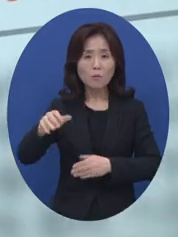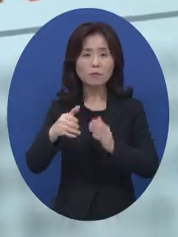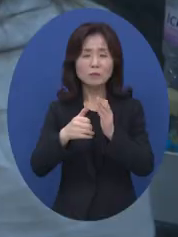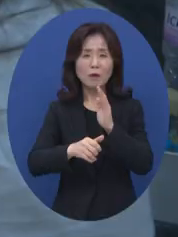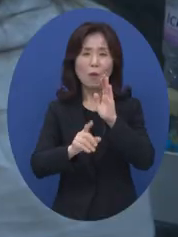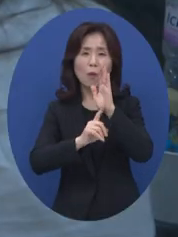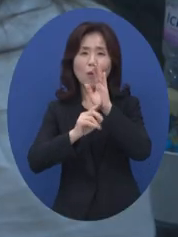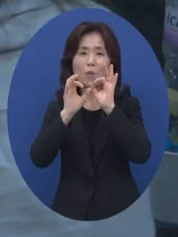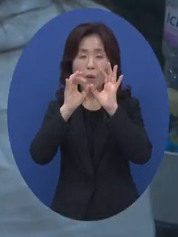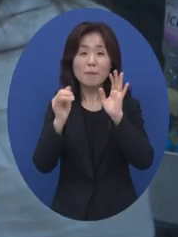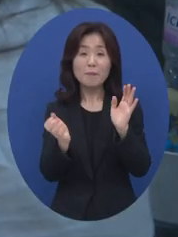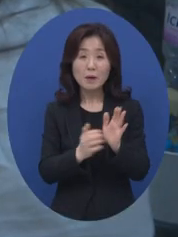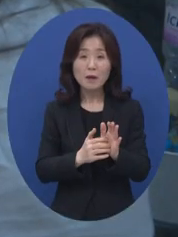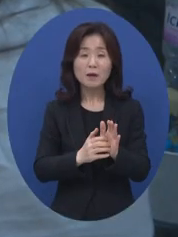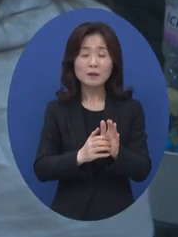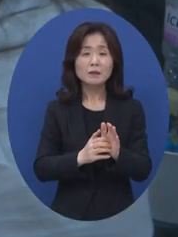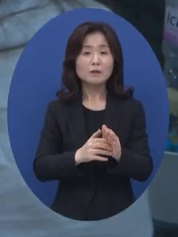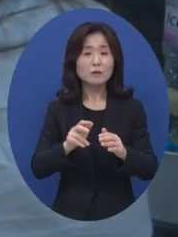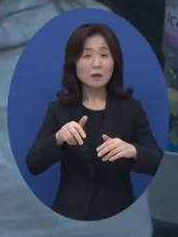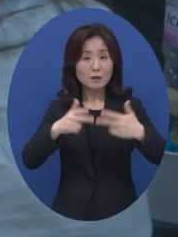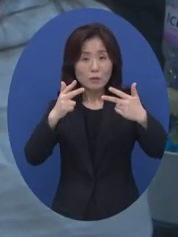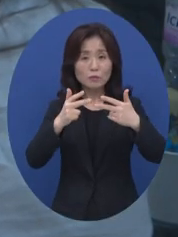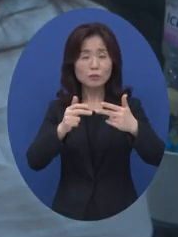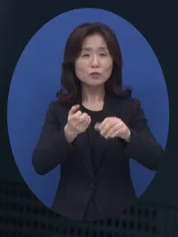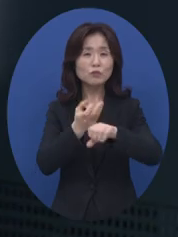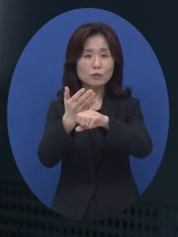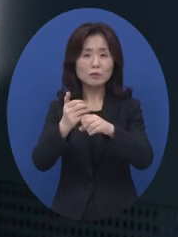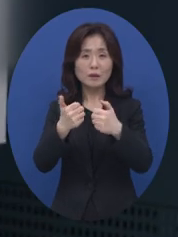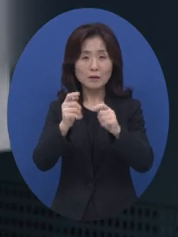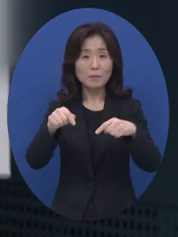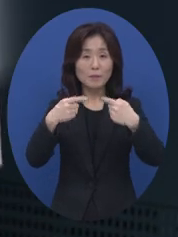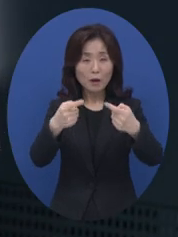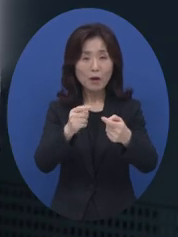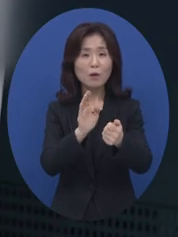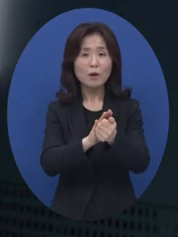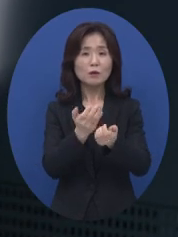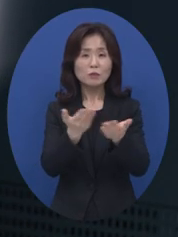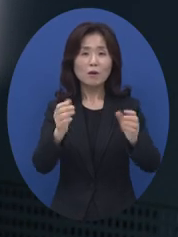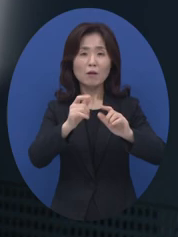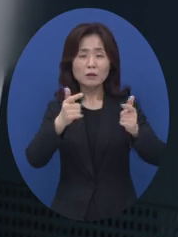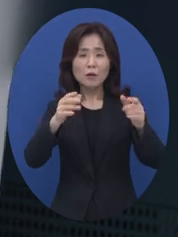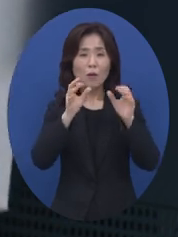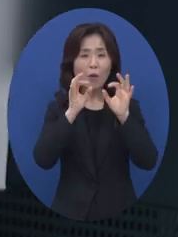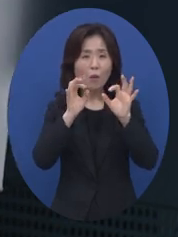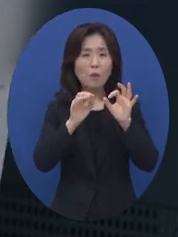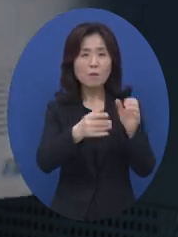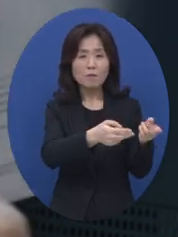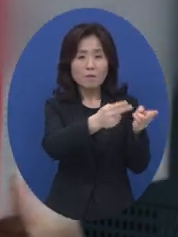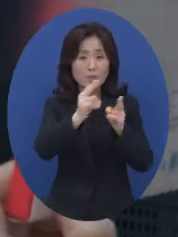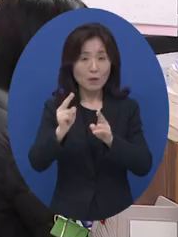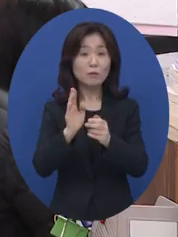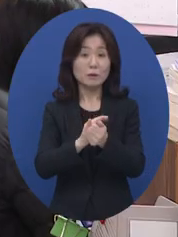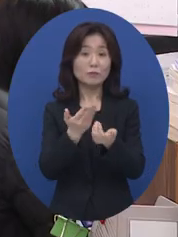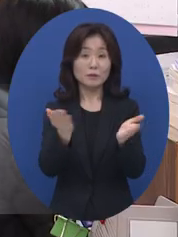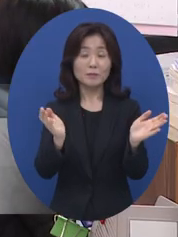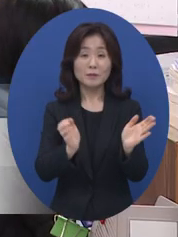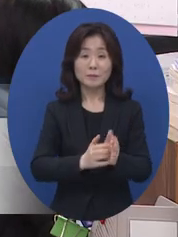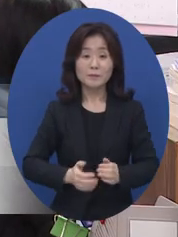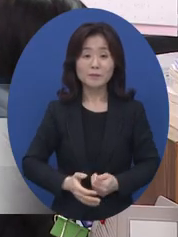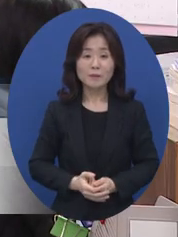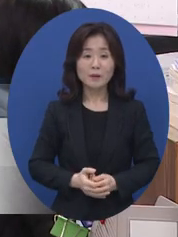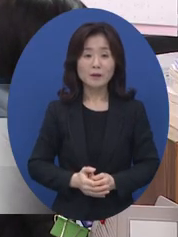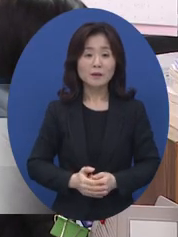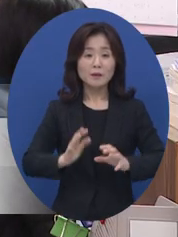이 밖에도 화상 수출상담 회에 참가할 수 있도록 돕는 등 다양한 형도 창구를 열어 졌습니다 세계